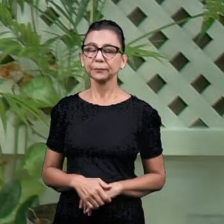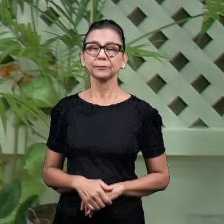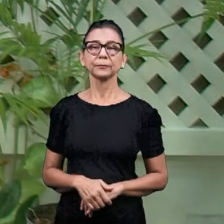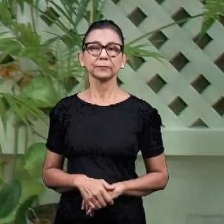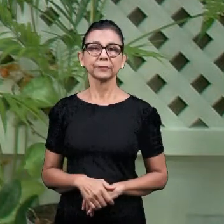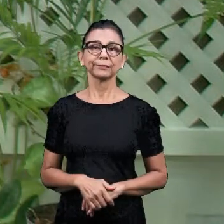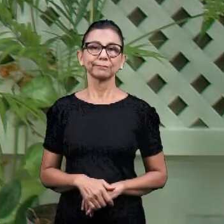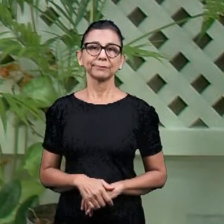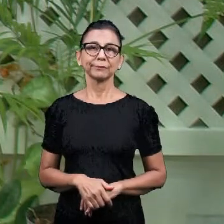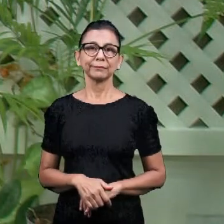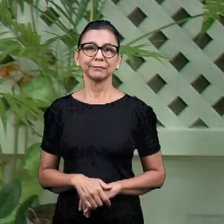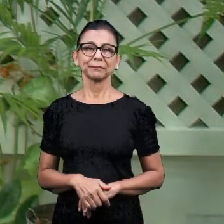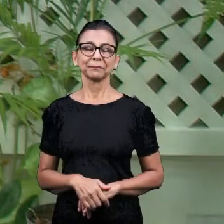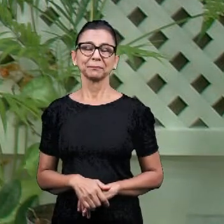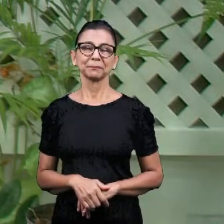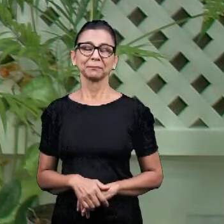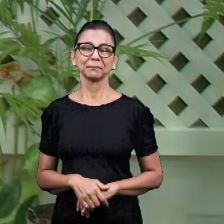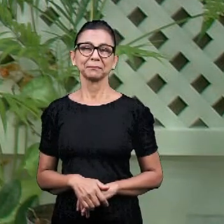ici